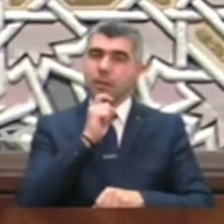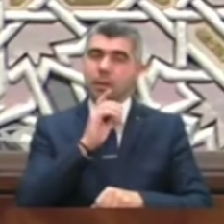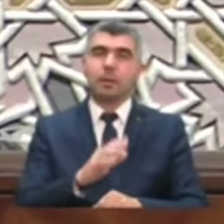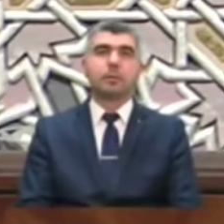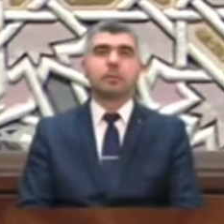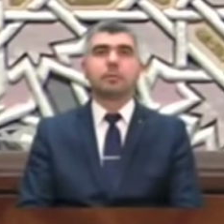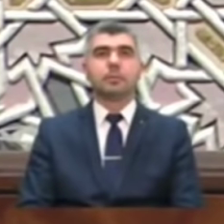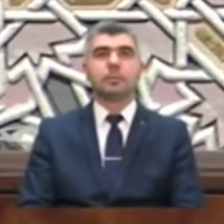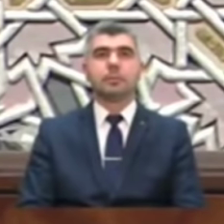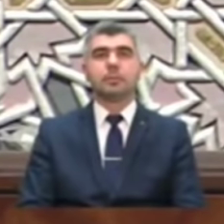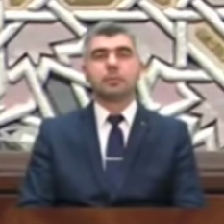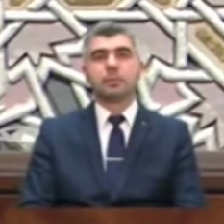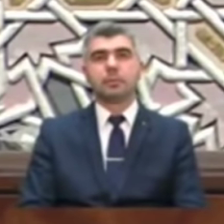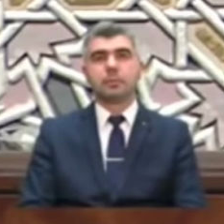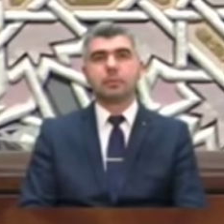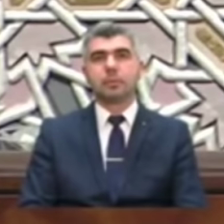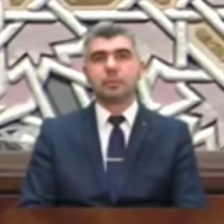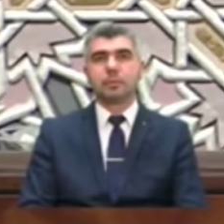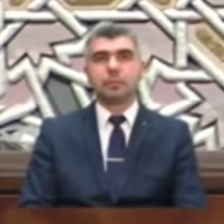الله يخليكم.